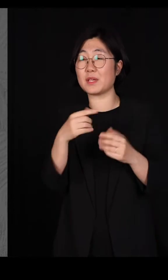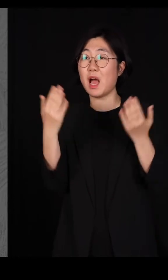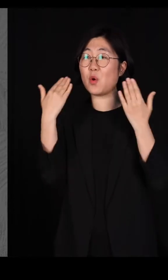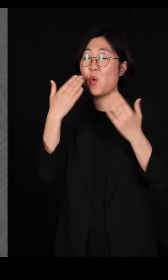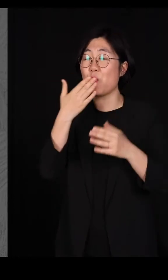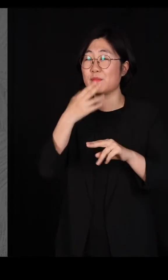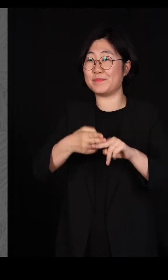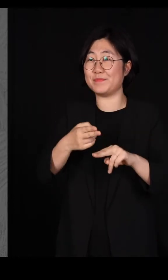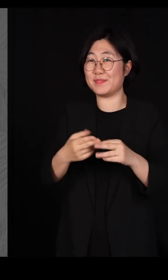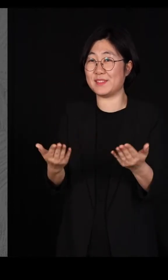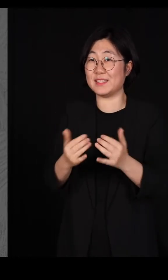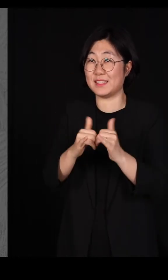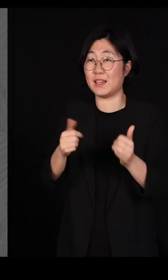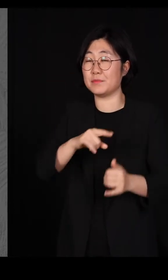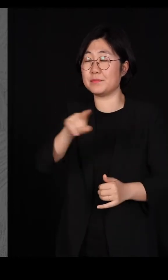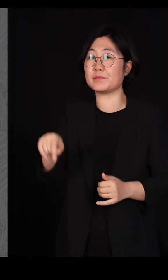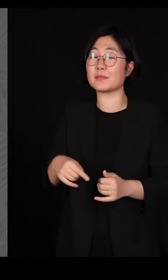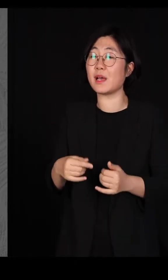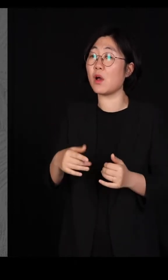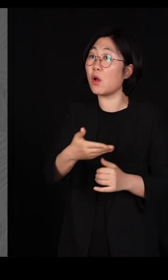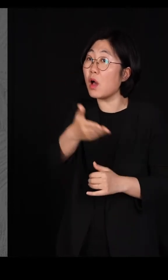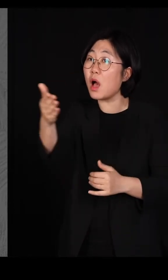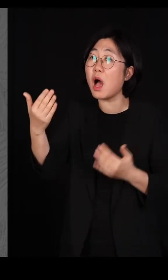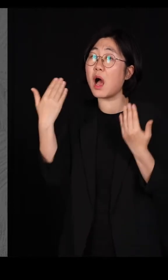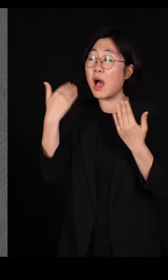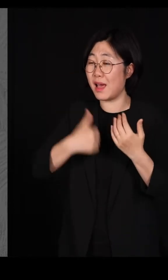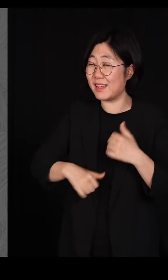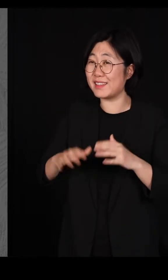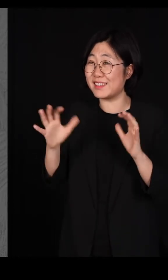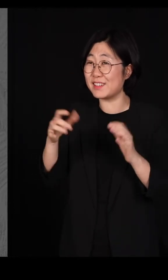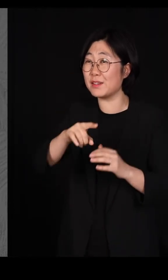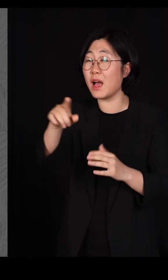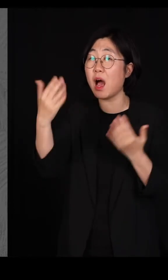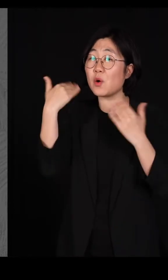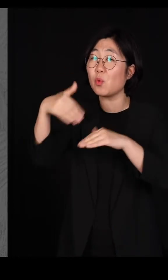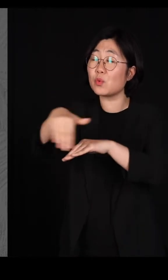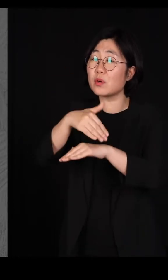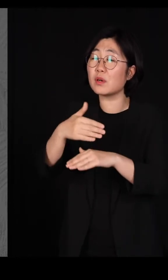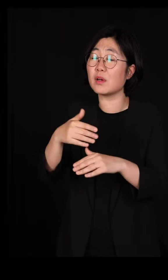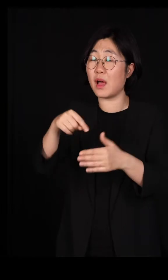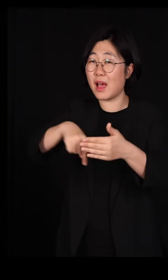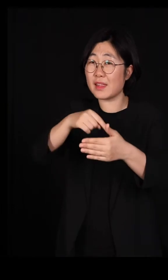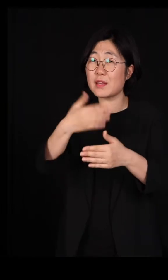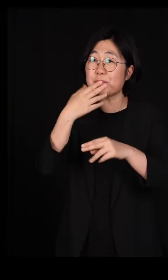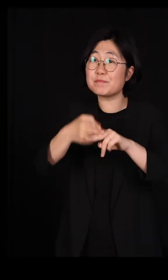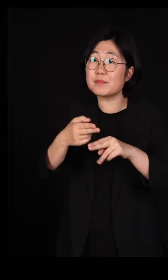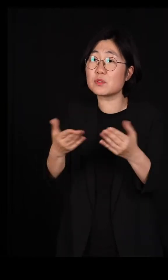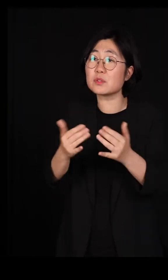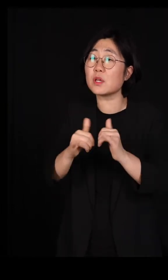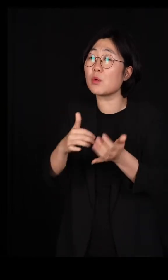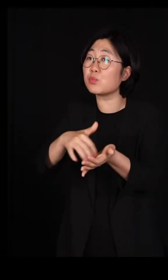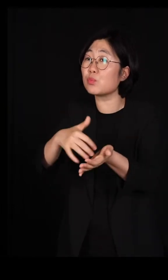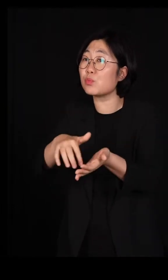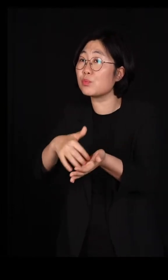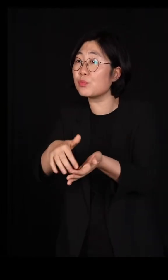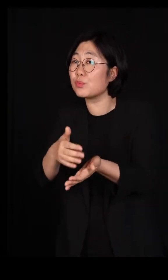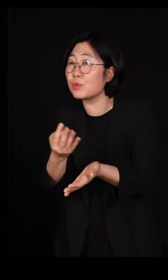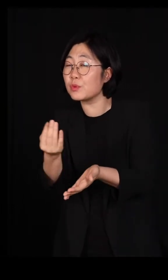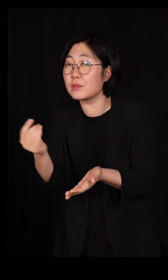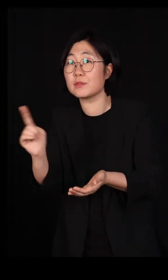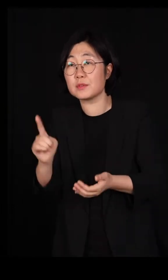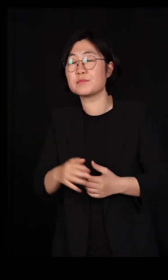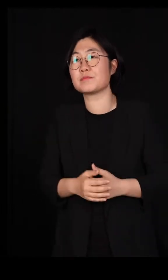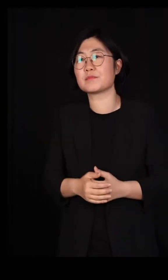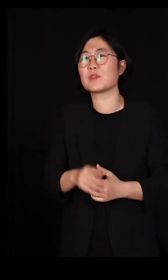노동자분들의 일하시는 모습이에요. 여러분들 한 학교에서 아이들이 다니는 한 학교에서 급식 노동자분들이 몇 분이